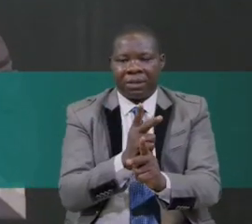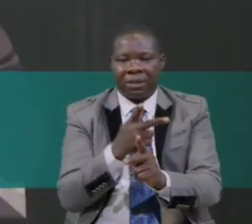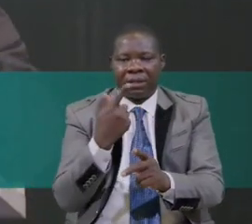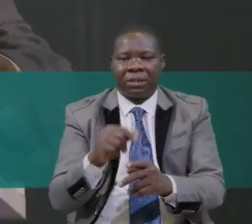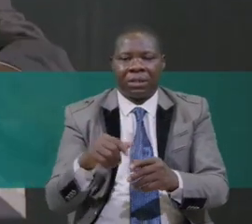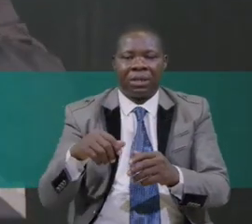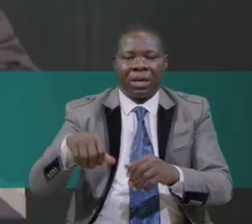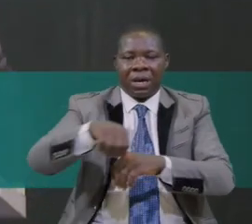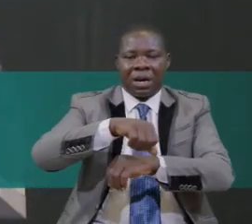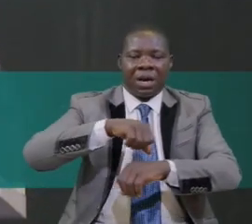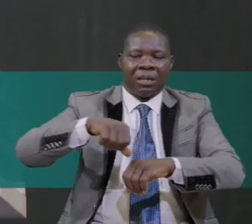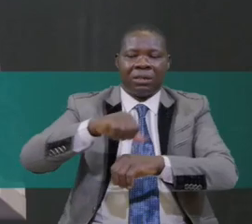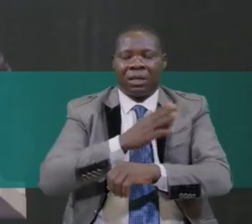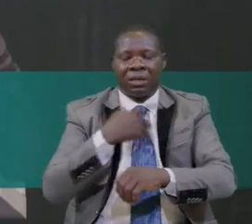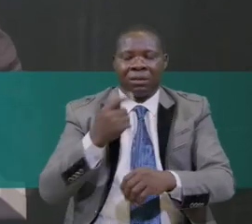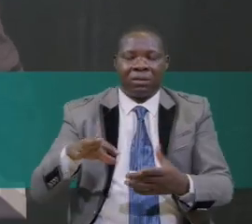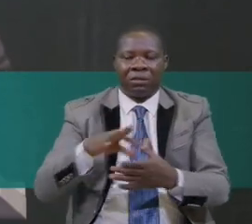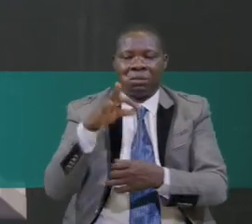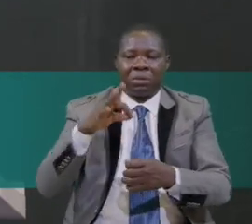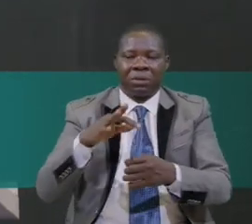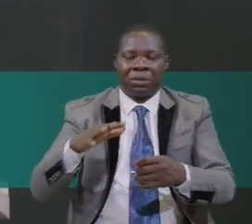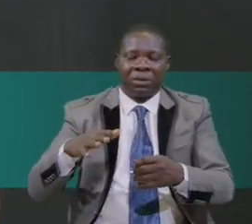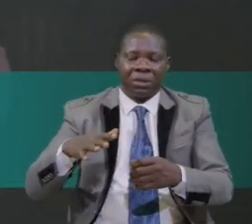saturation de l'esprit jusqu'à la fin.